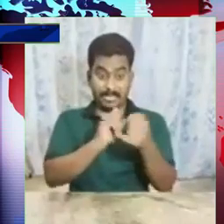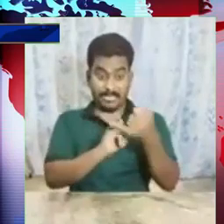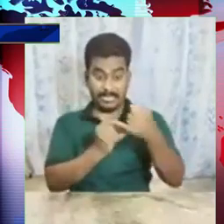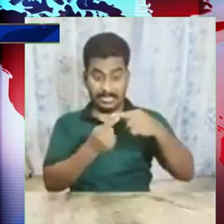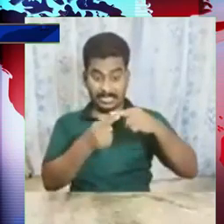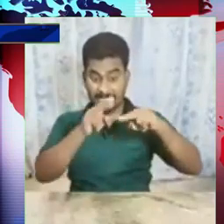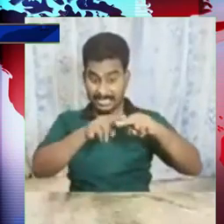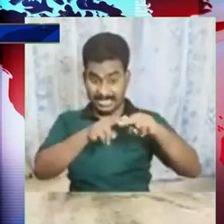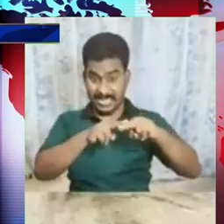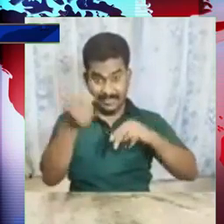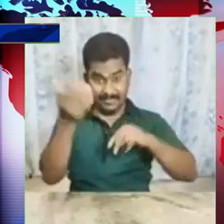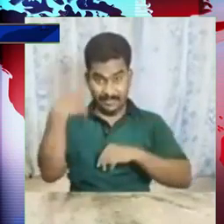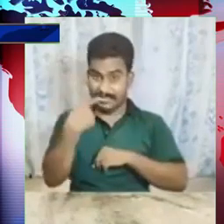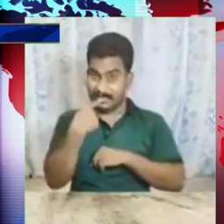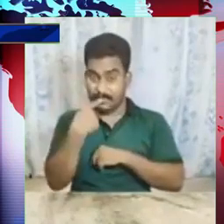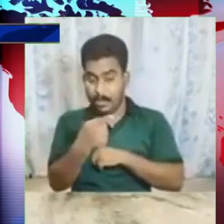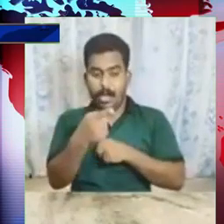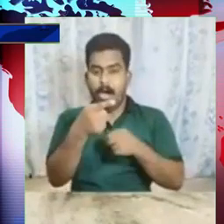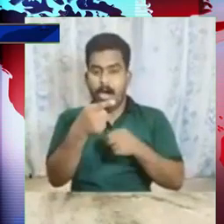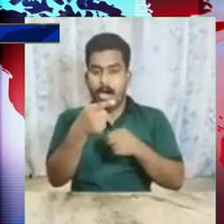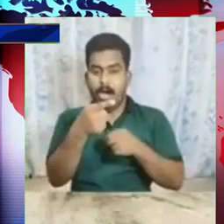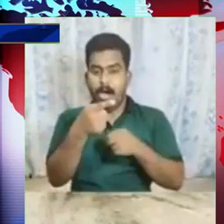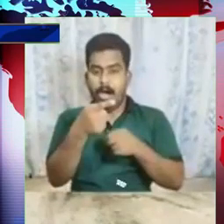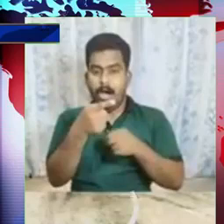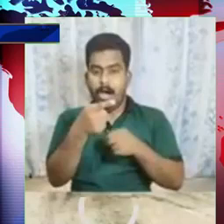ആരോഗ്യ പ്രവർത്തകർ,